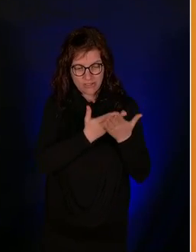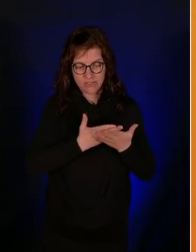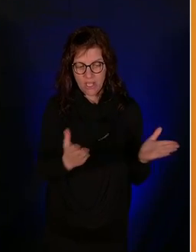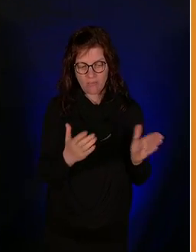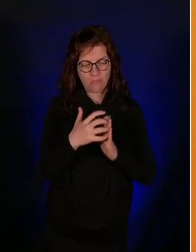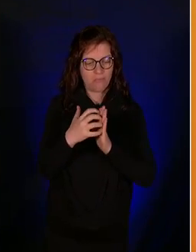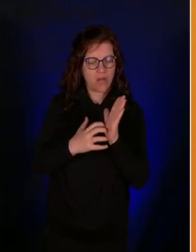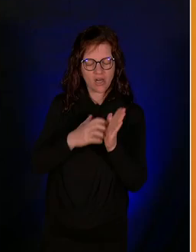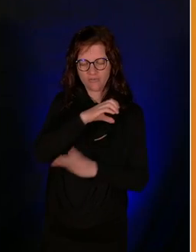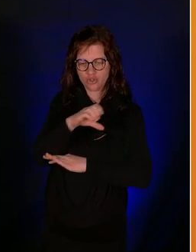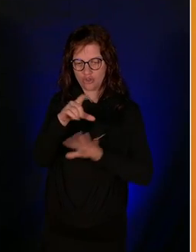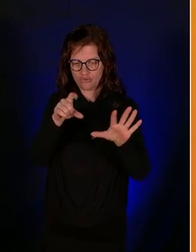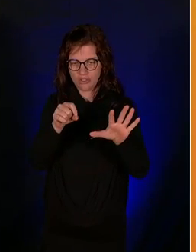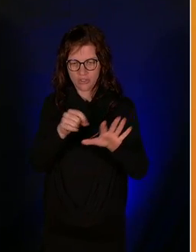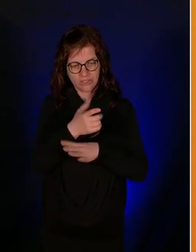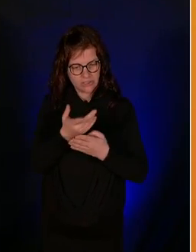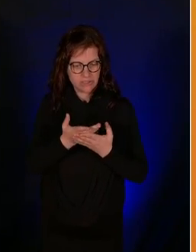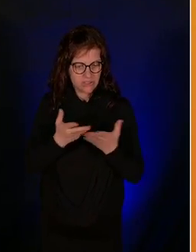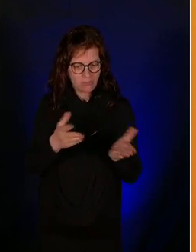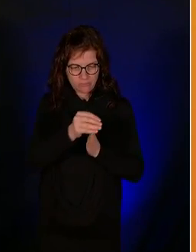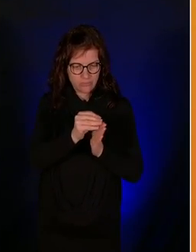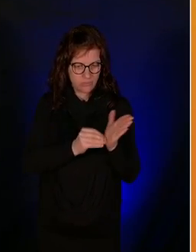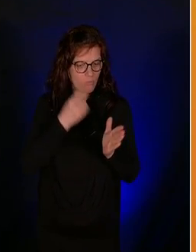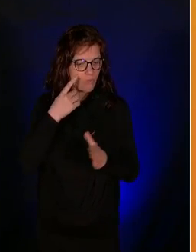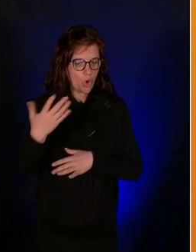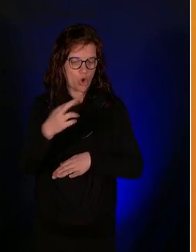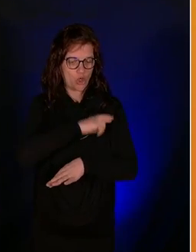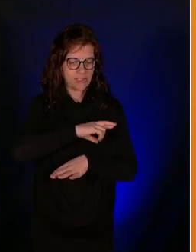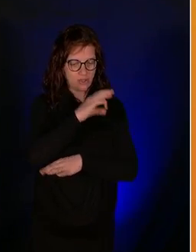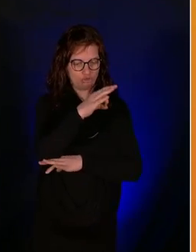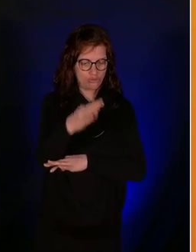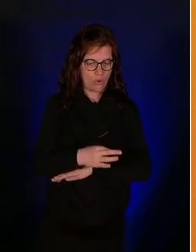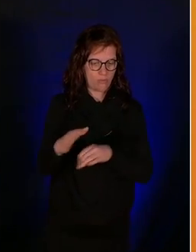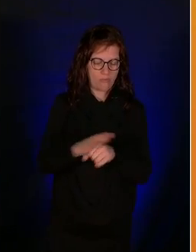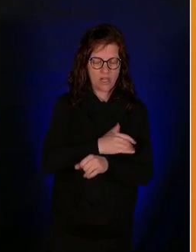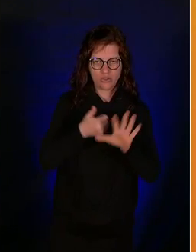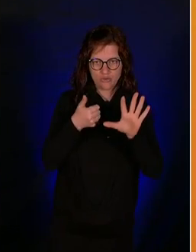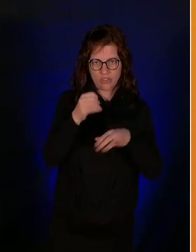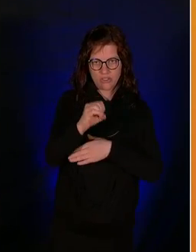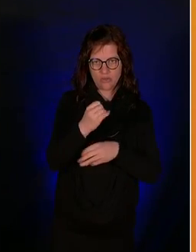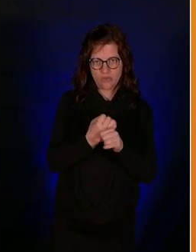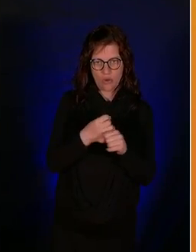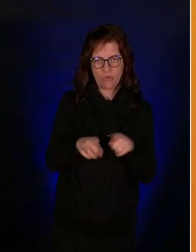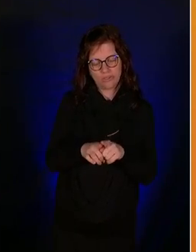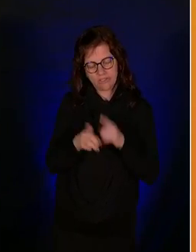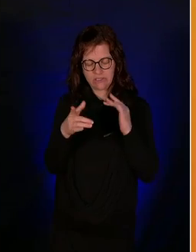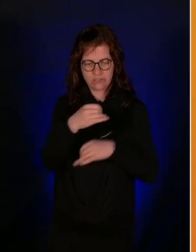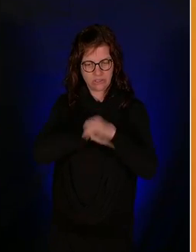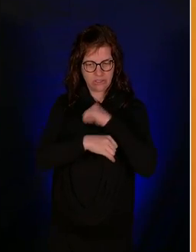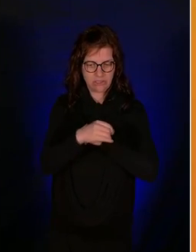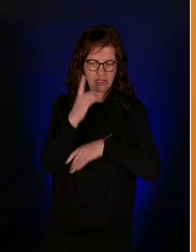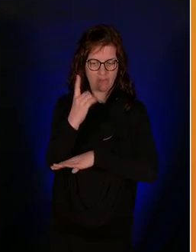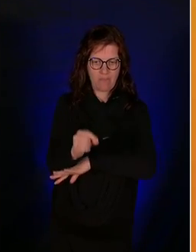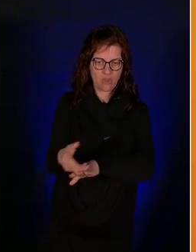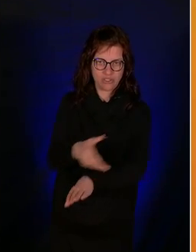écrit, je cite, « Pour gagner une retraite à taux plein à 60 ans et des dispositifs de départ anticipés ». Nous proposons